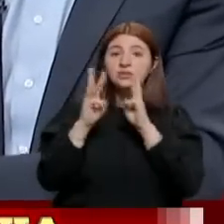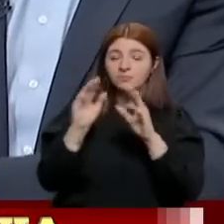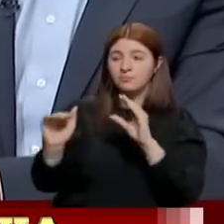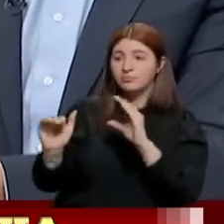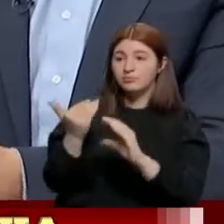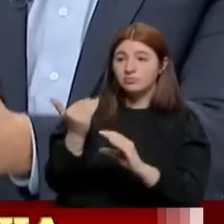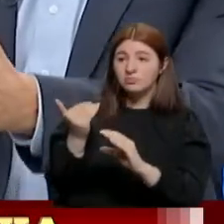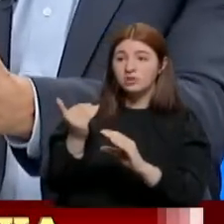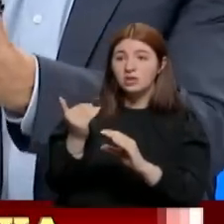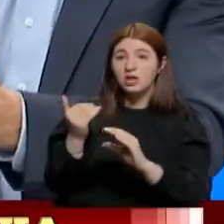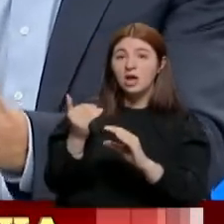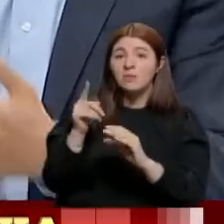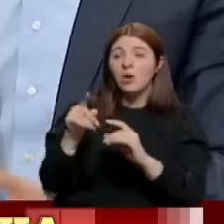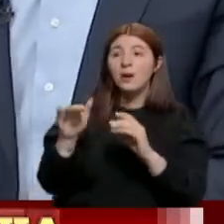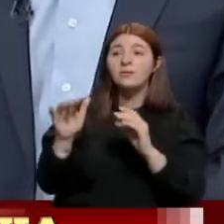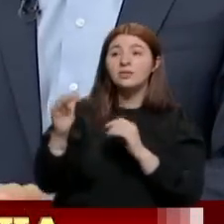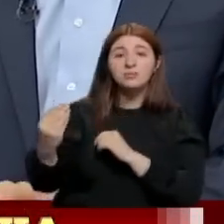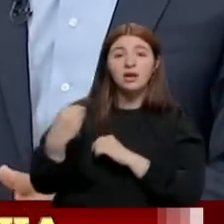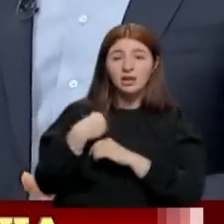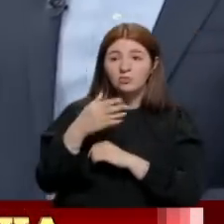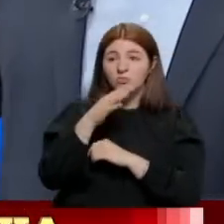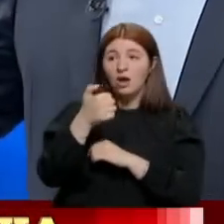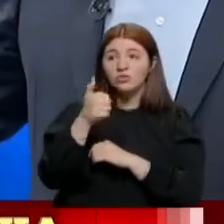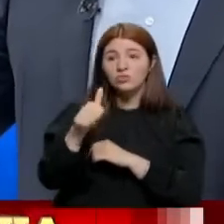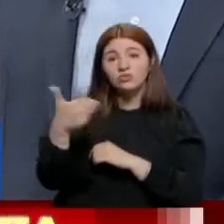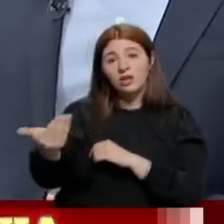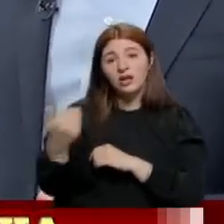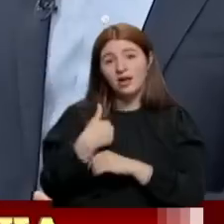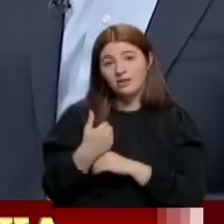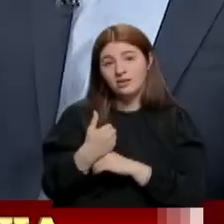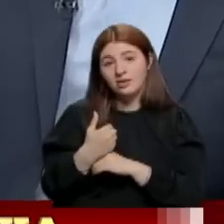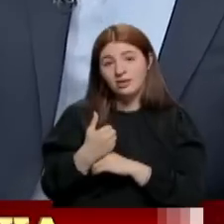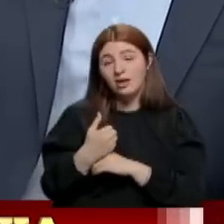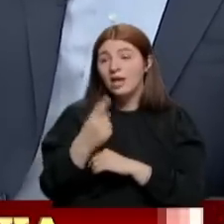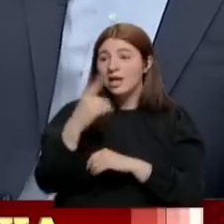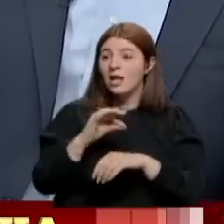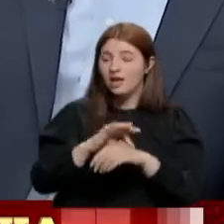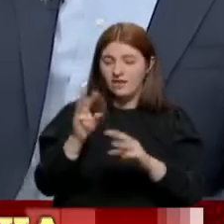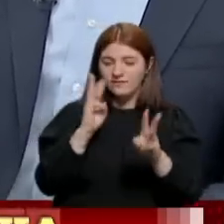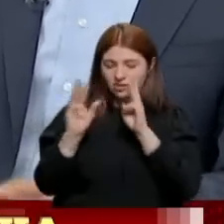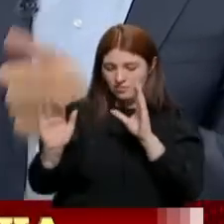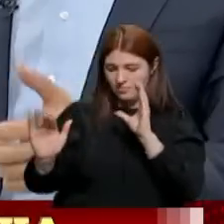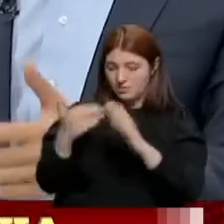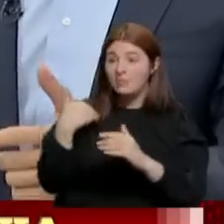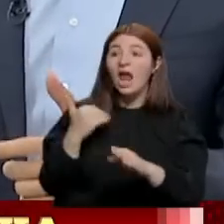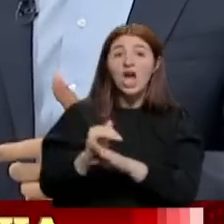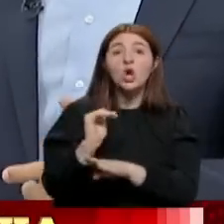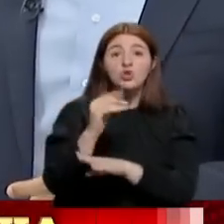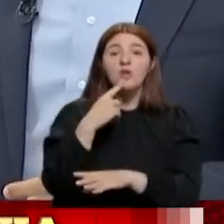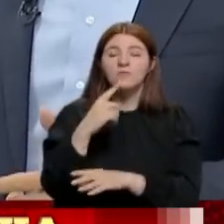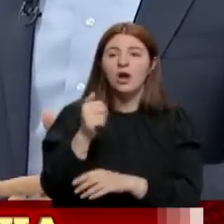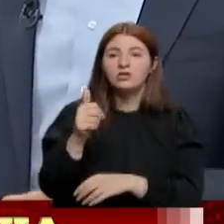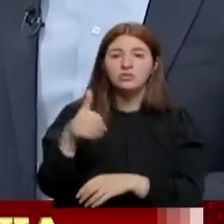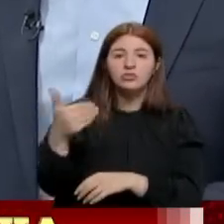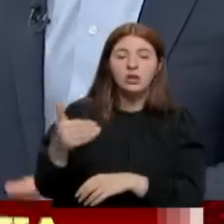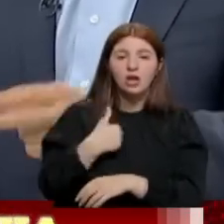atmış. Ama o mesaj ne zaman ulaştı biliyor musunuz? 6. günde ulaştı. Yani ilk anda WhatsApp mesajı atıyor. Ben hayattayım diyor. 6.